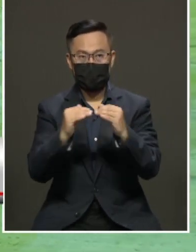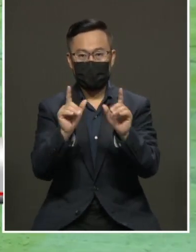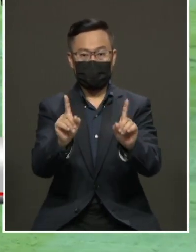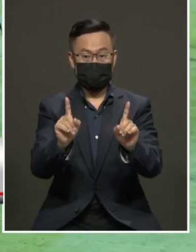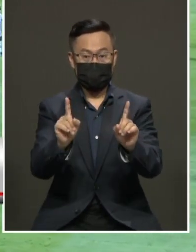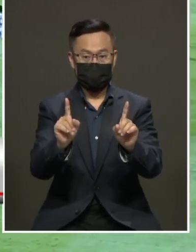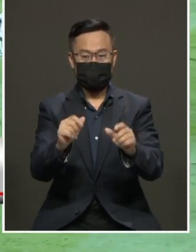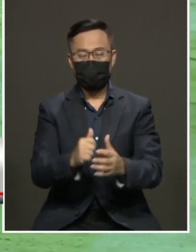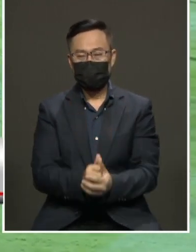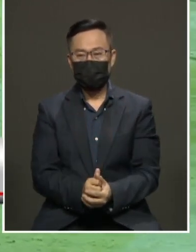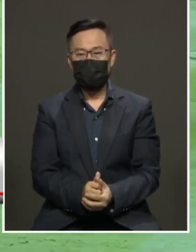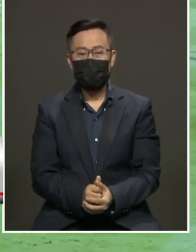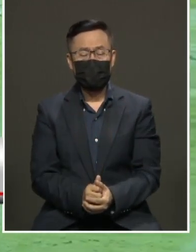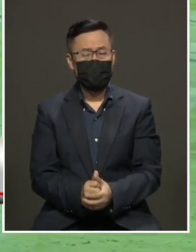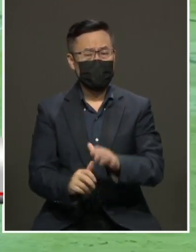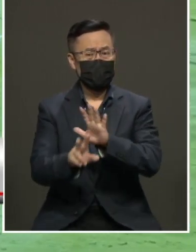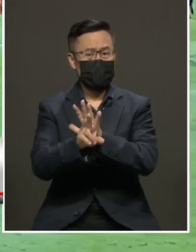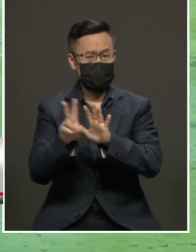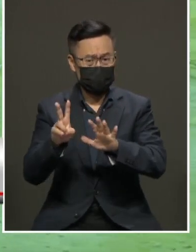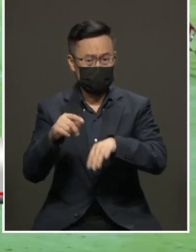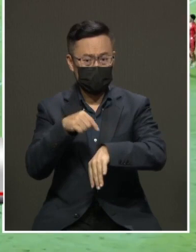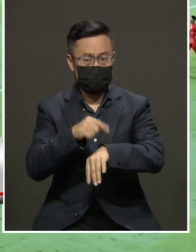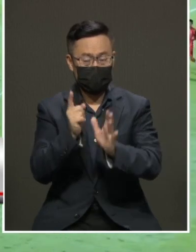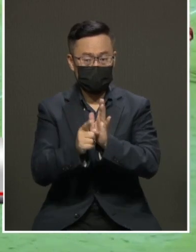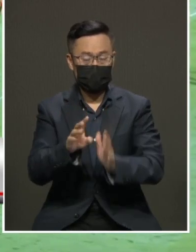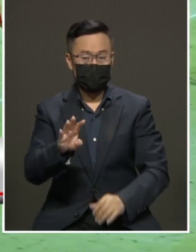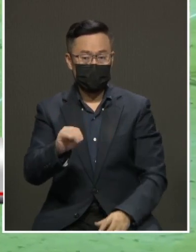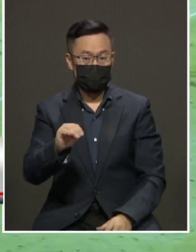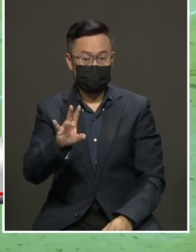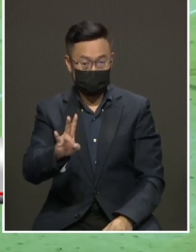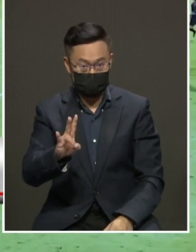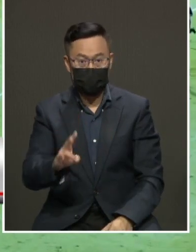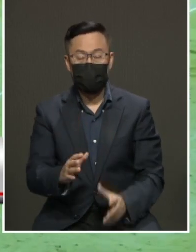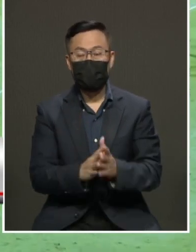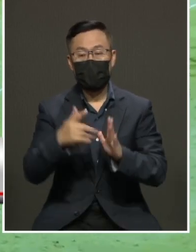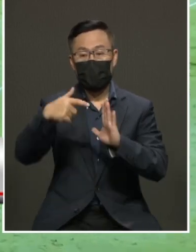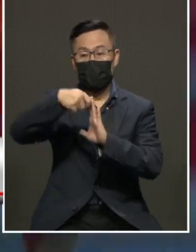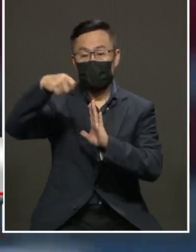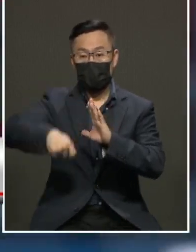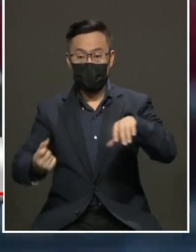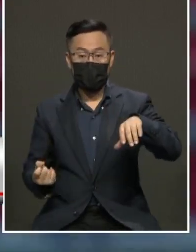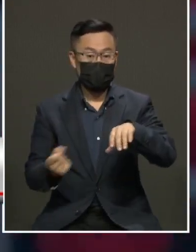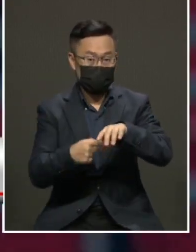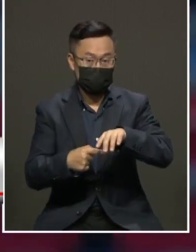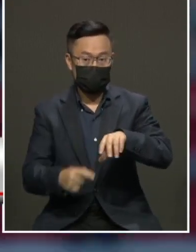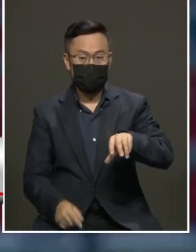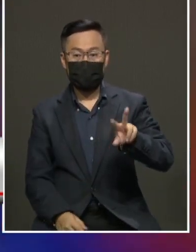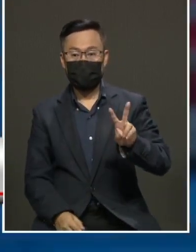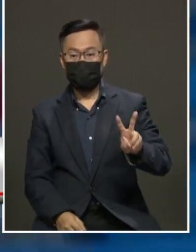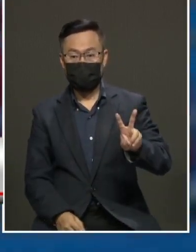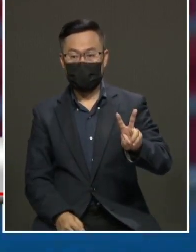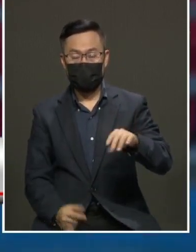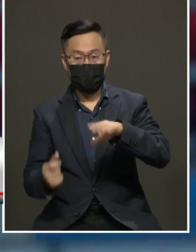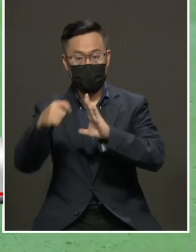ค่ะครึ่งหลังเริ่มมาได้เพียง2นาทีเป็นเจ้าบ้านที่ได้ประตูขึ้นนำบ้างนะคะจากการเข้าไปยิงลูกนี้ของม